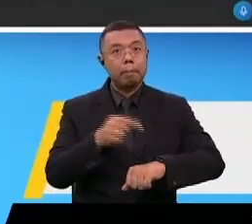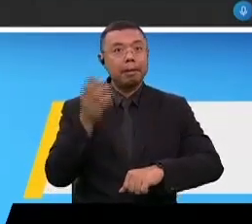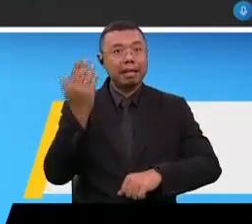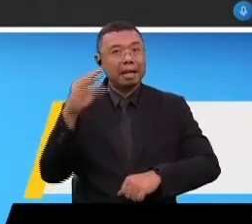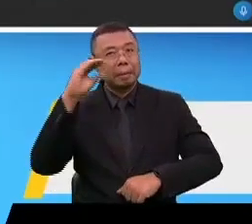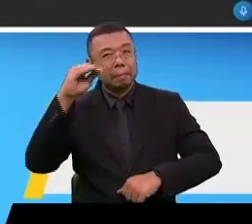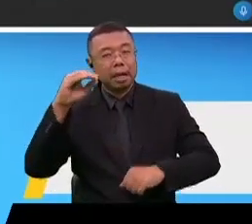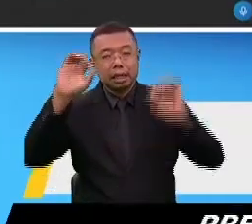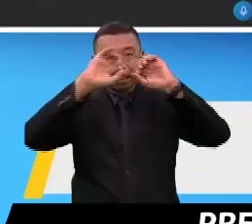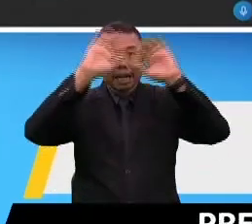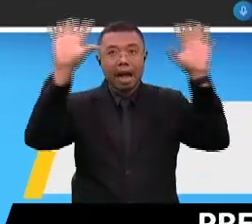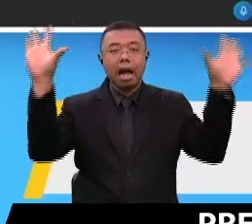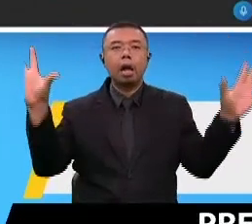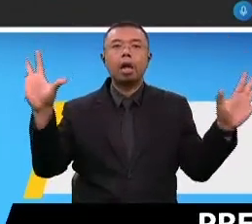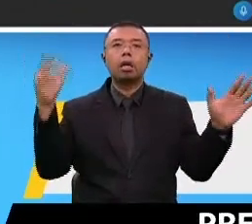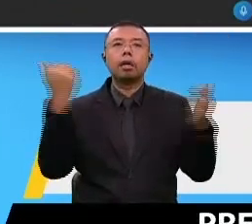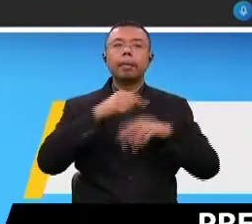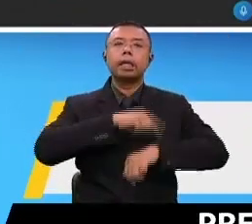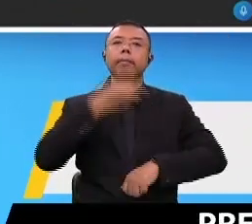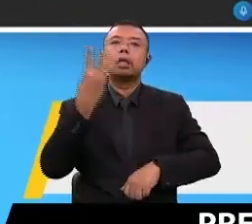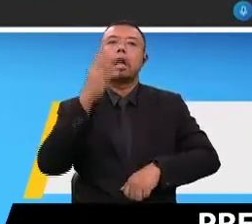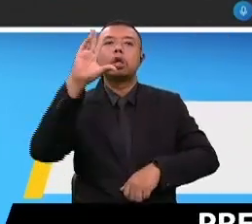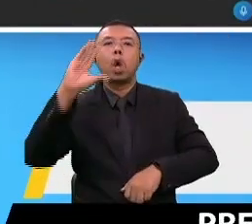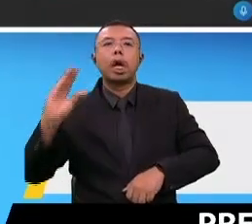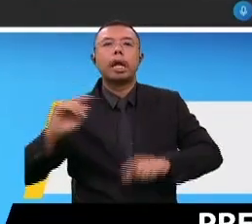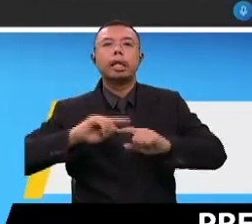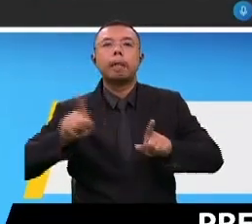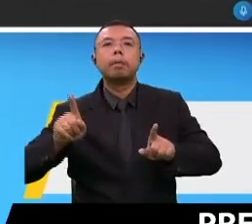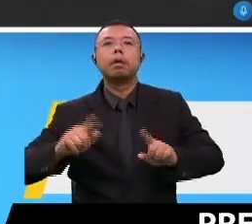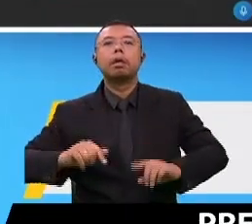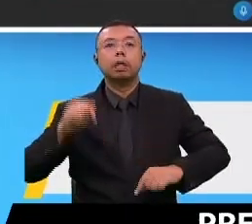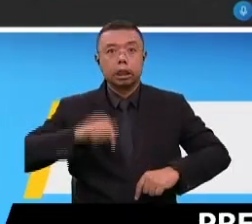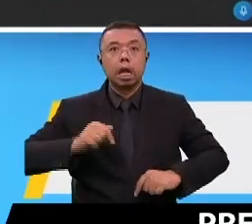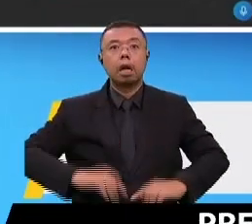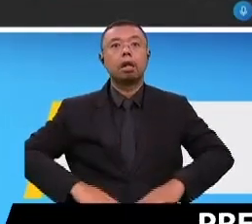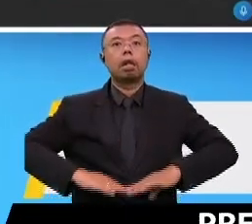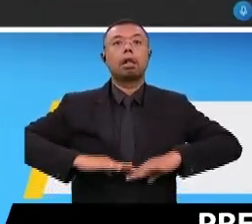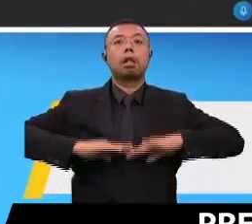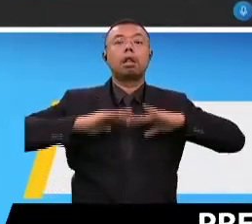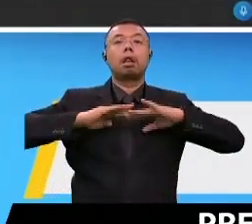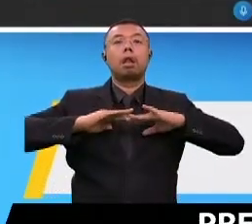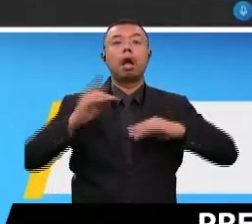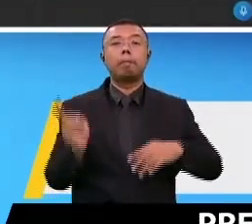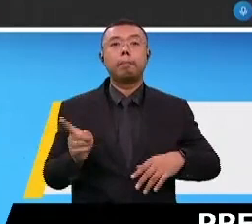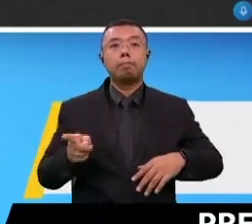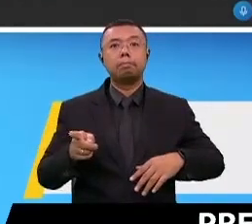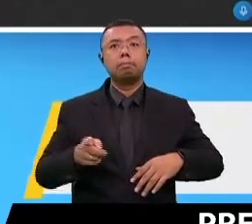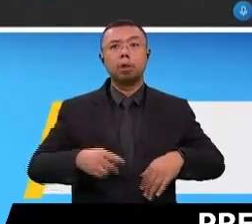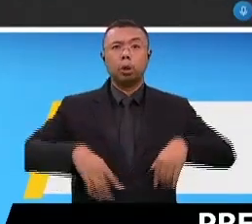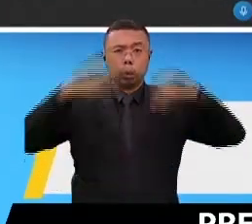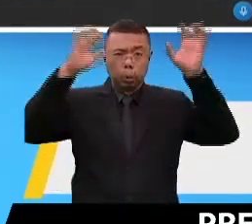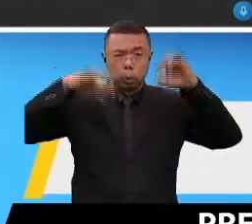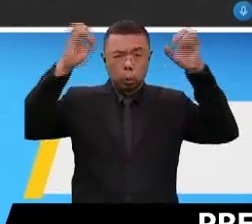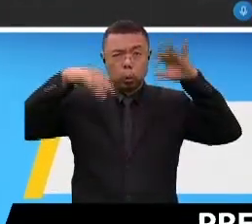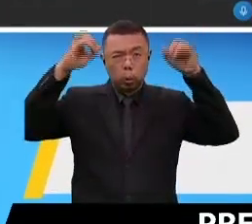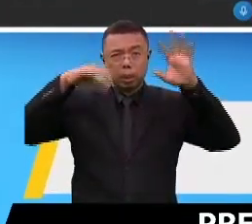pagi hari sampai pukul 3 sore kembali banjir bertambah tinggi di saat hujan investasi hujan